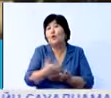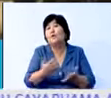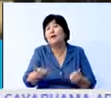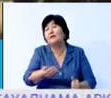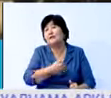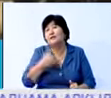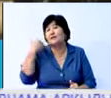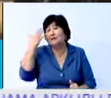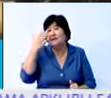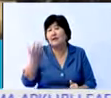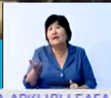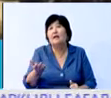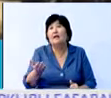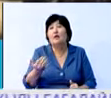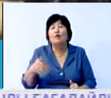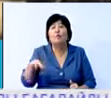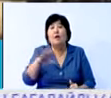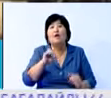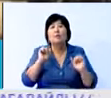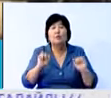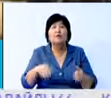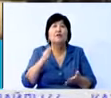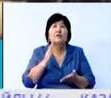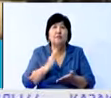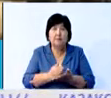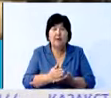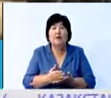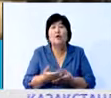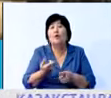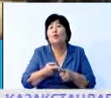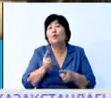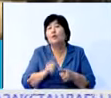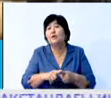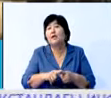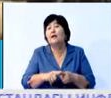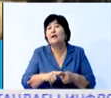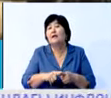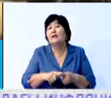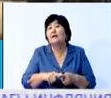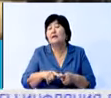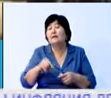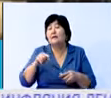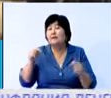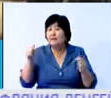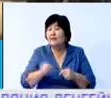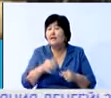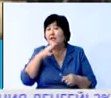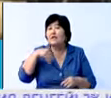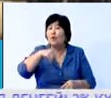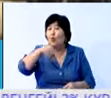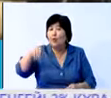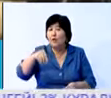өйткені бар мүмкіншілігіміз бар. Өйткені жаңағы дер кезінде удобрениелер, тыңайтқыштар